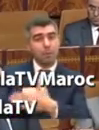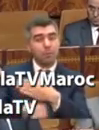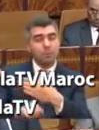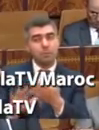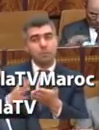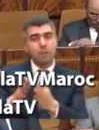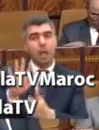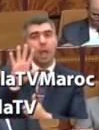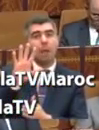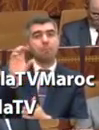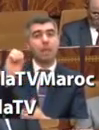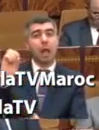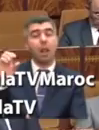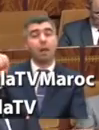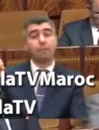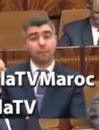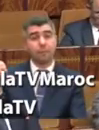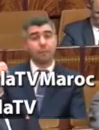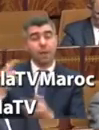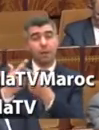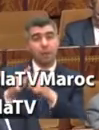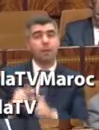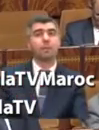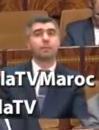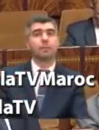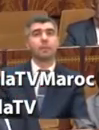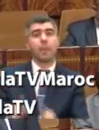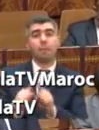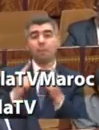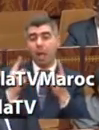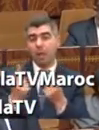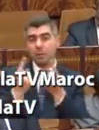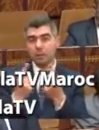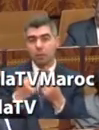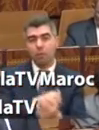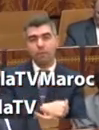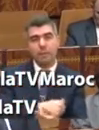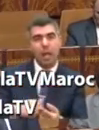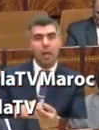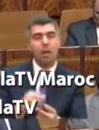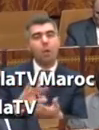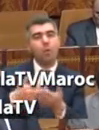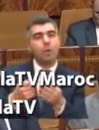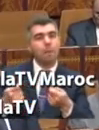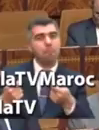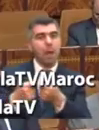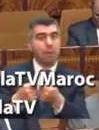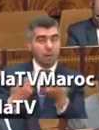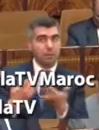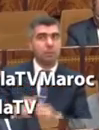توصل حتى ل 5000 ولادة ما بين عادية وقيصرية. فلهذا نلح ونطالب بتعيين طبيب